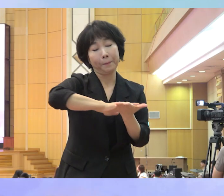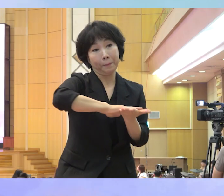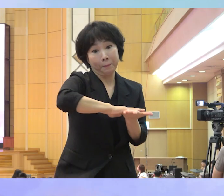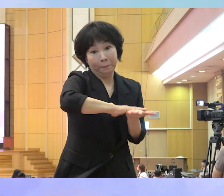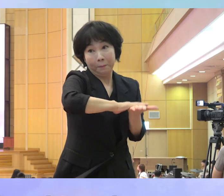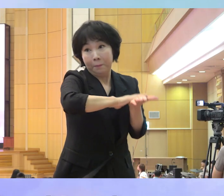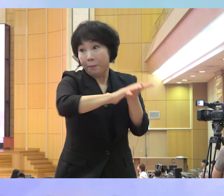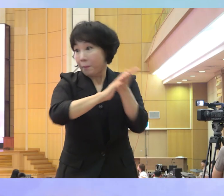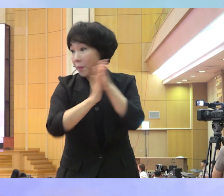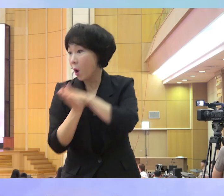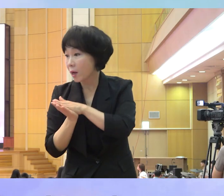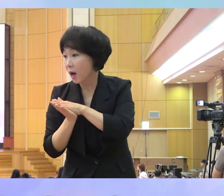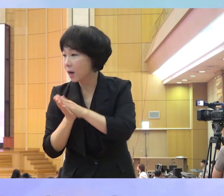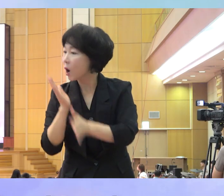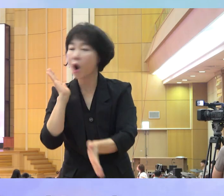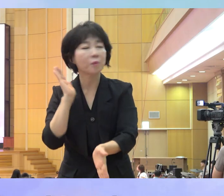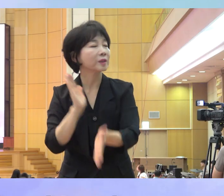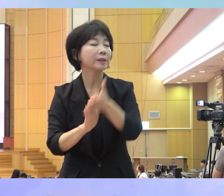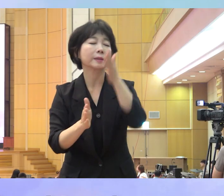사랑